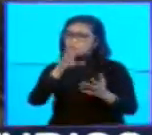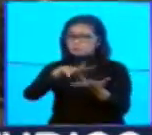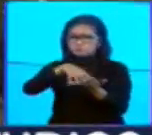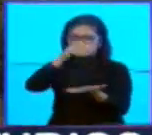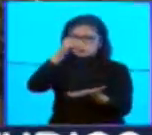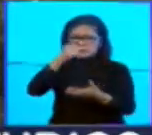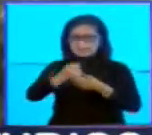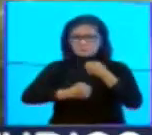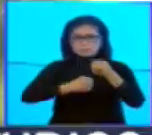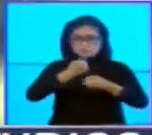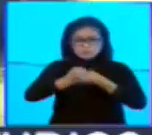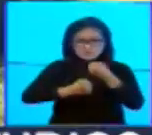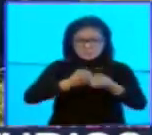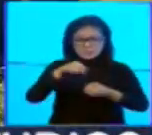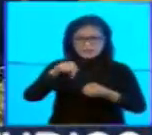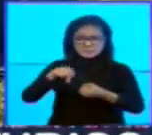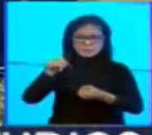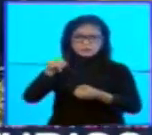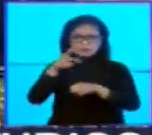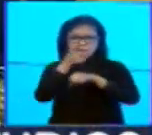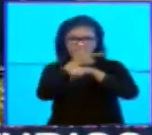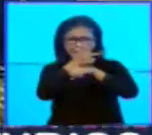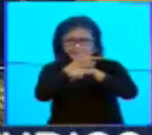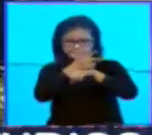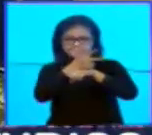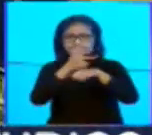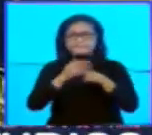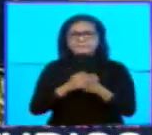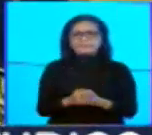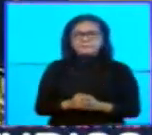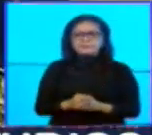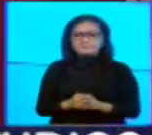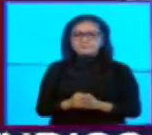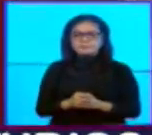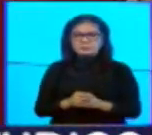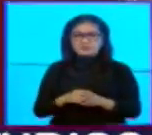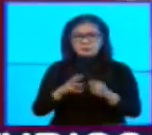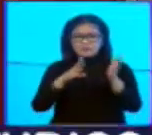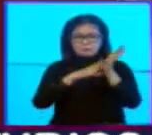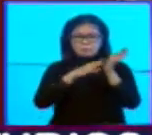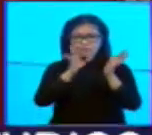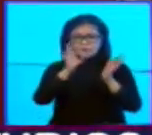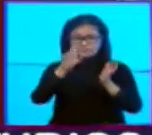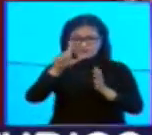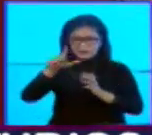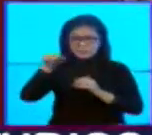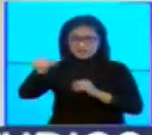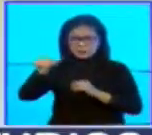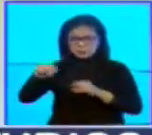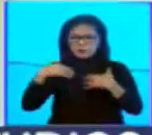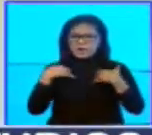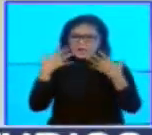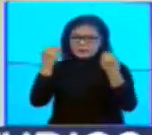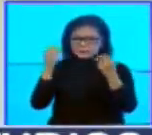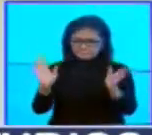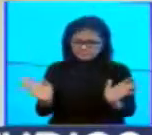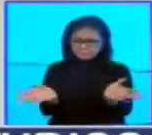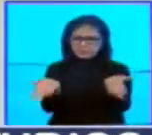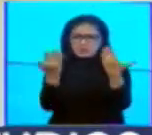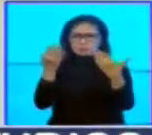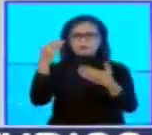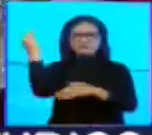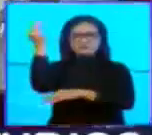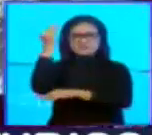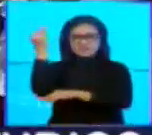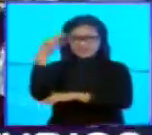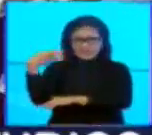di Indonesia. Movieland diharapkan mampu membangkitkan sektor pariwisata dan ekonomi kreatif sekaligus menciptakan lapangan kerja